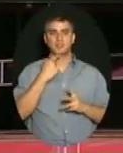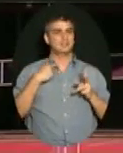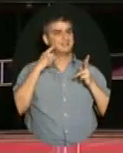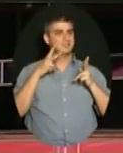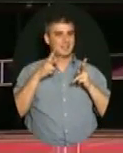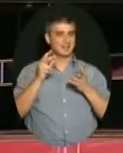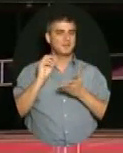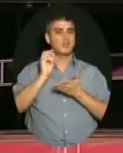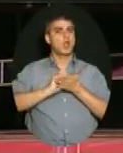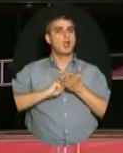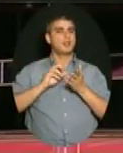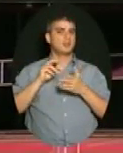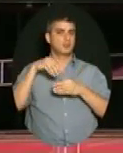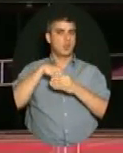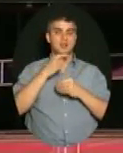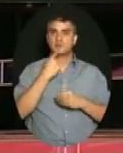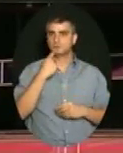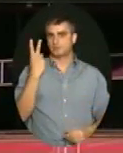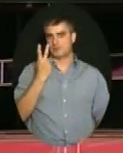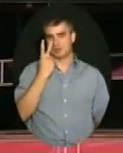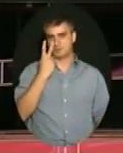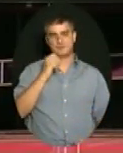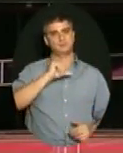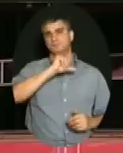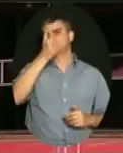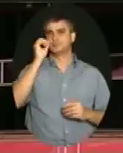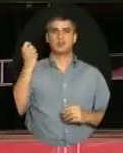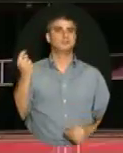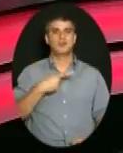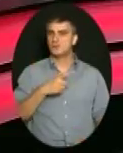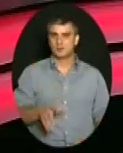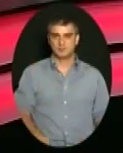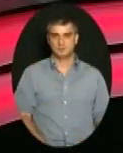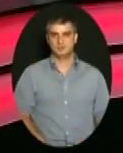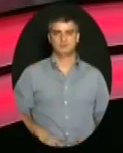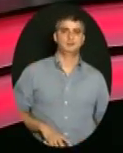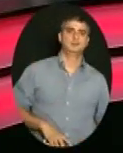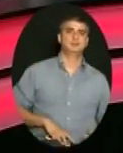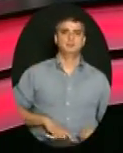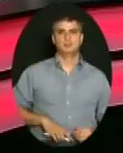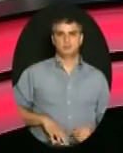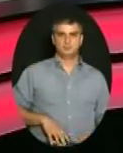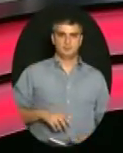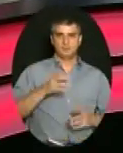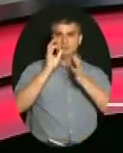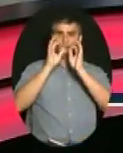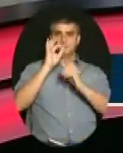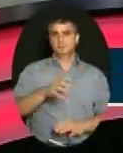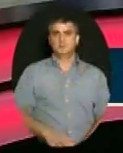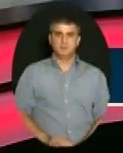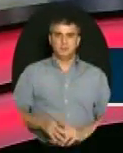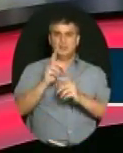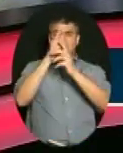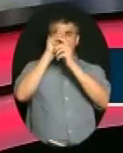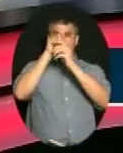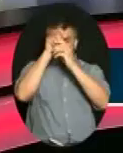סטיריקלית, ועורכת תוכן ולשון, וכמובן גולת הכותרת של השבוע הזה, זה משפטו של אולמרט, של שול הזקן והשופט